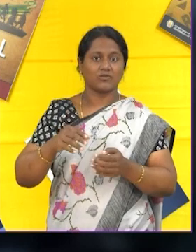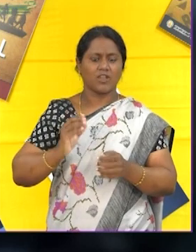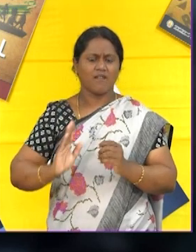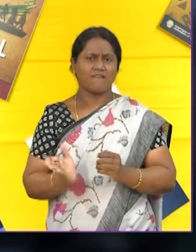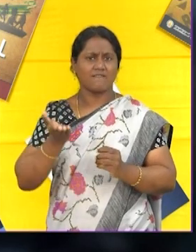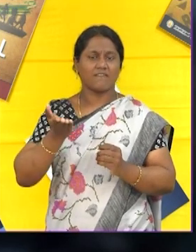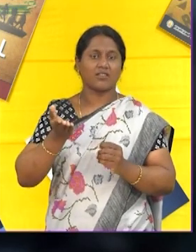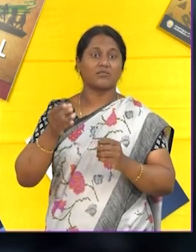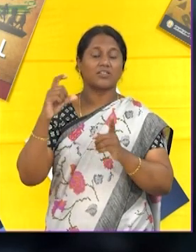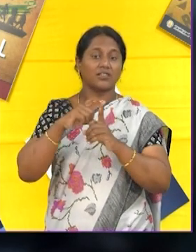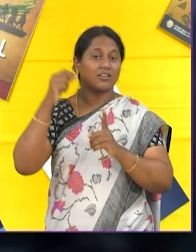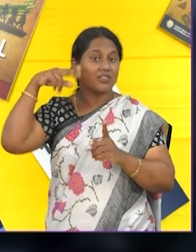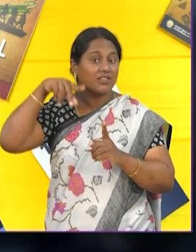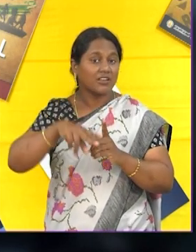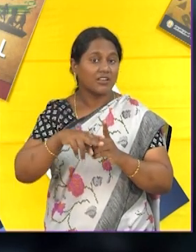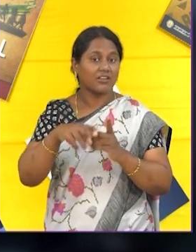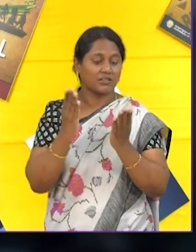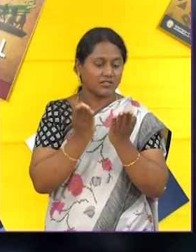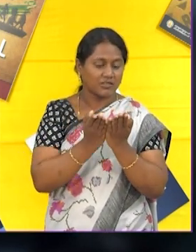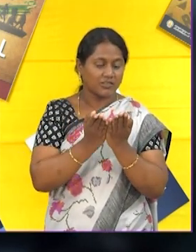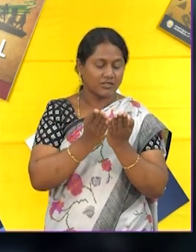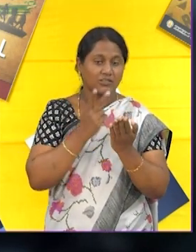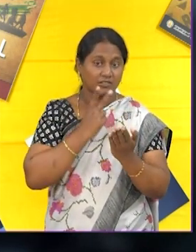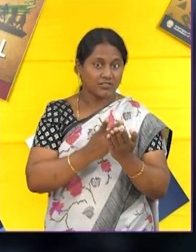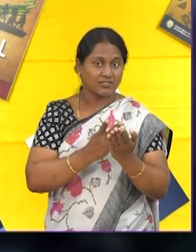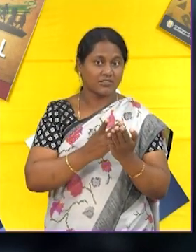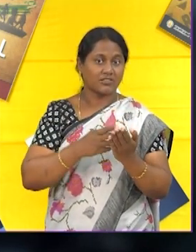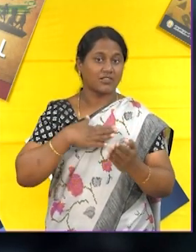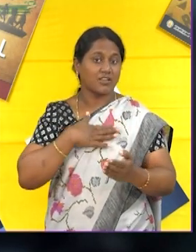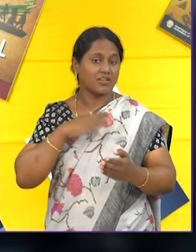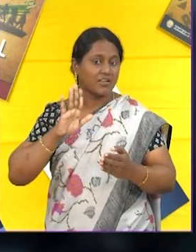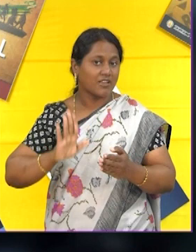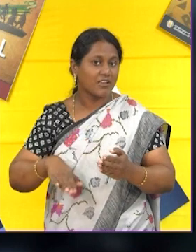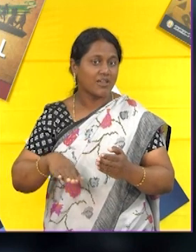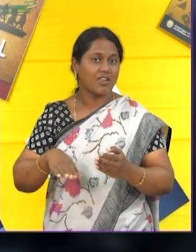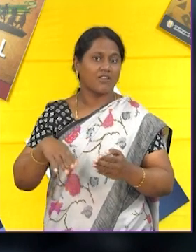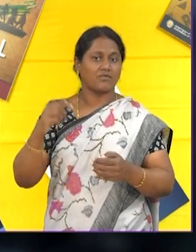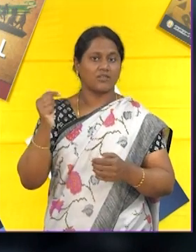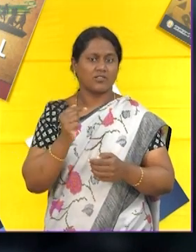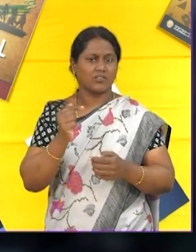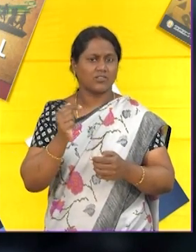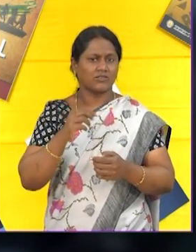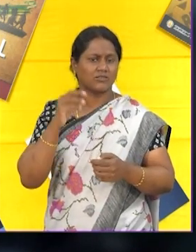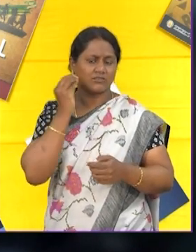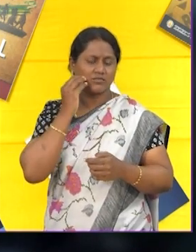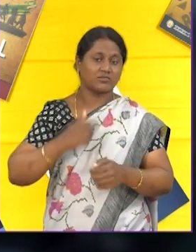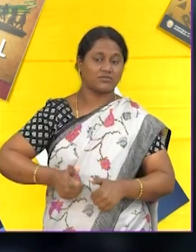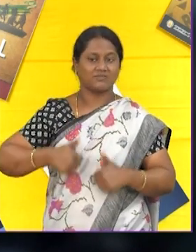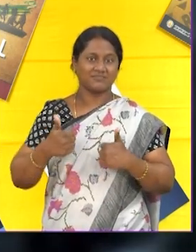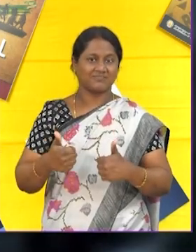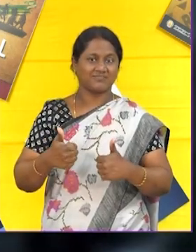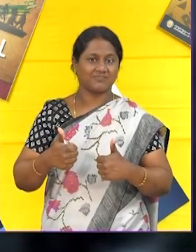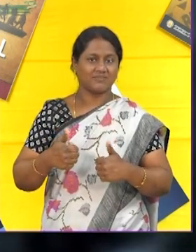பண்ணுற பழக்கத்தை வளர்த்துக்கிட்டோம் அப்படின்னா நமக்கு மீனிங் ஃபுல்லாக தெரிஞ்சிடும். ஸோ தட் we can score full marks in the synonym antonym